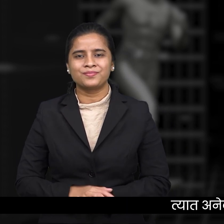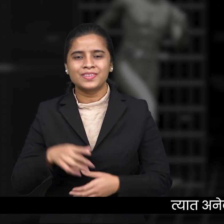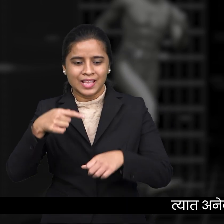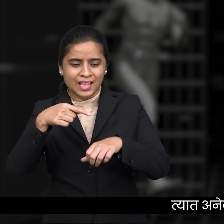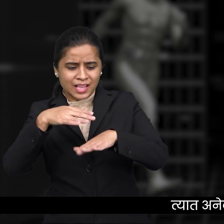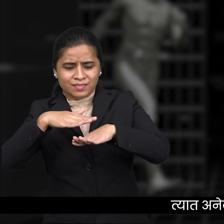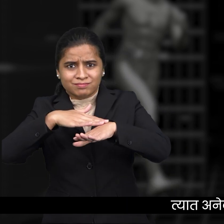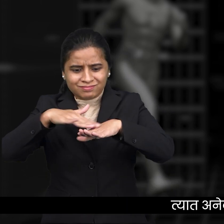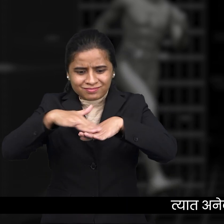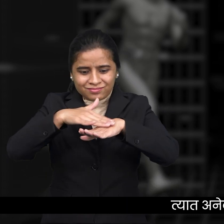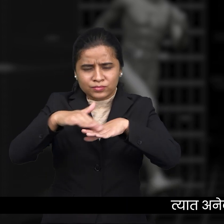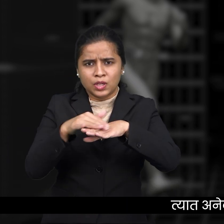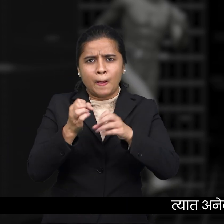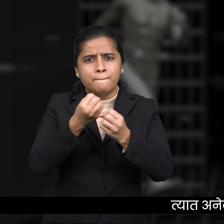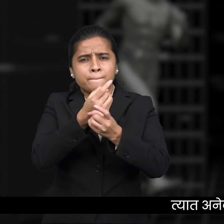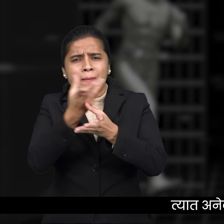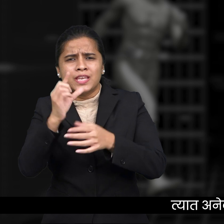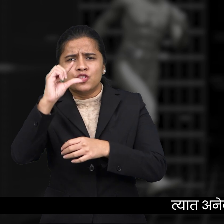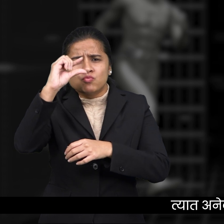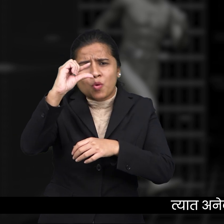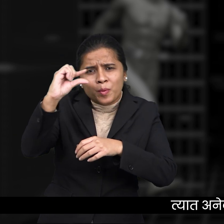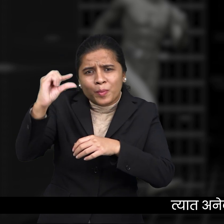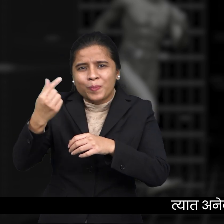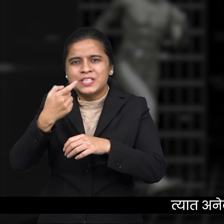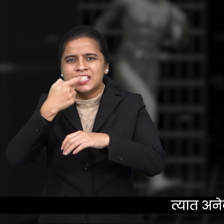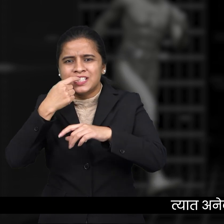त्यात अनेक लहान हाडे असतात.